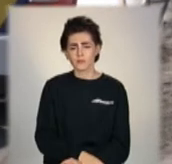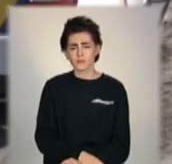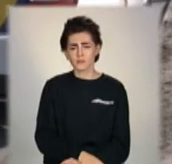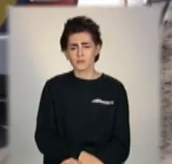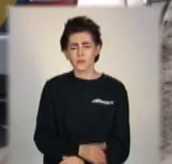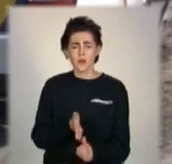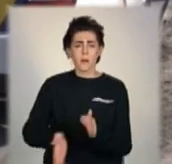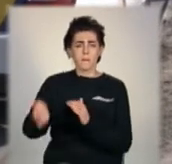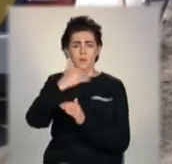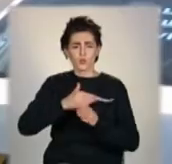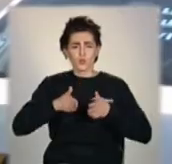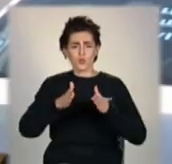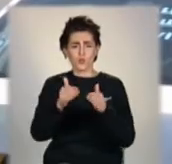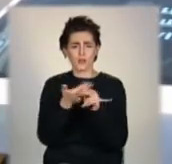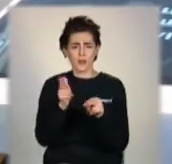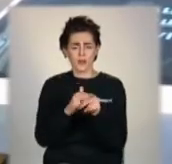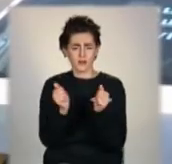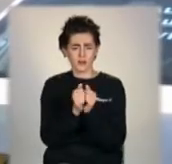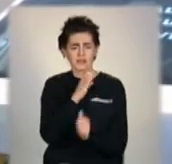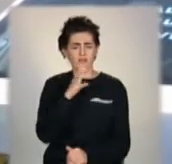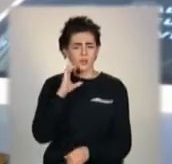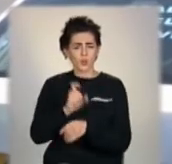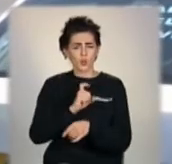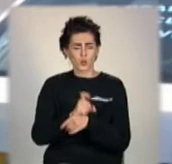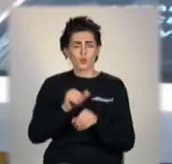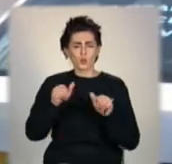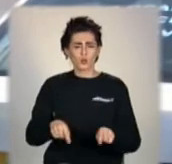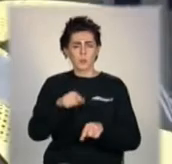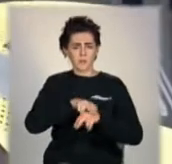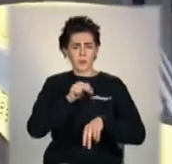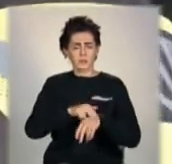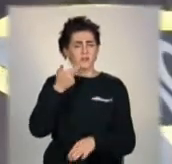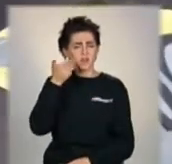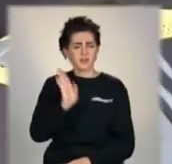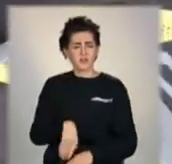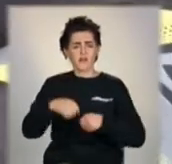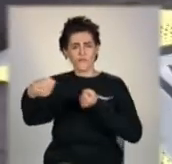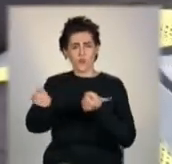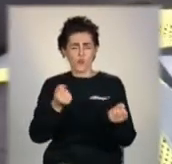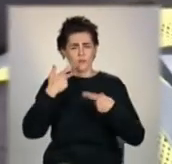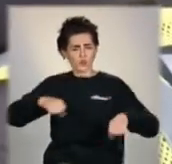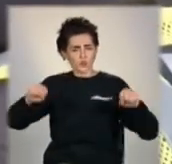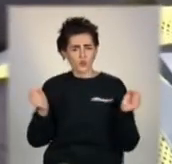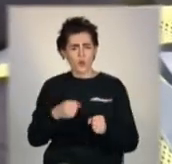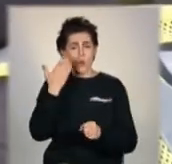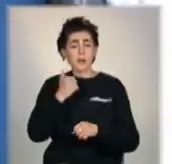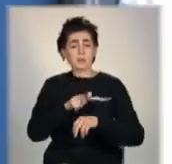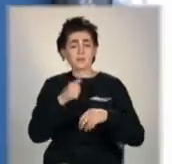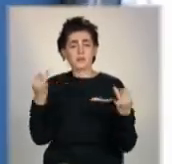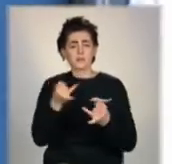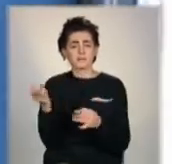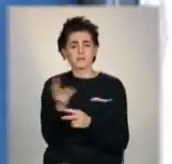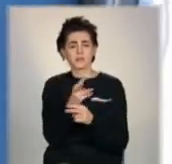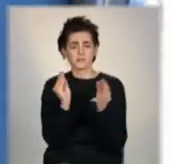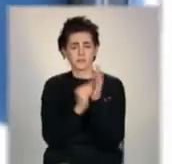Об'їзна дорога в межах Сєвєродонецька. Тут, кажуть патрульні, водії найчастіше не збавляють швидкість. Щойно правоохоронці вмикають радар,